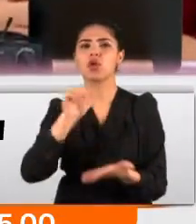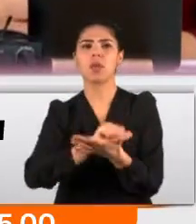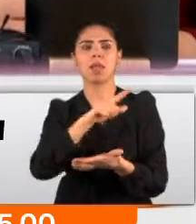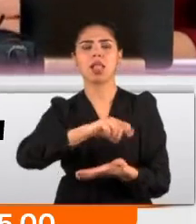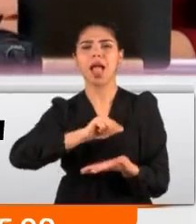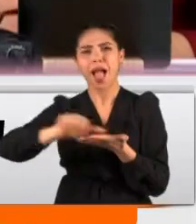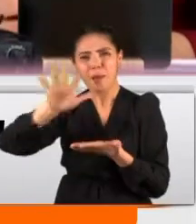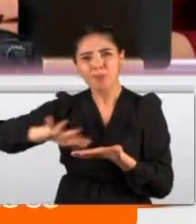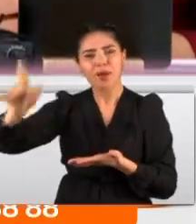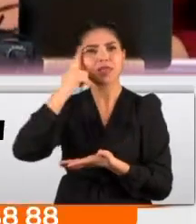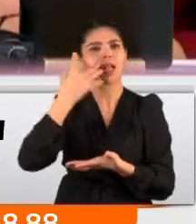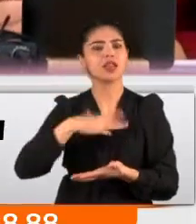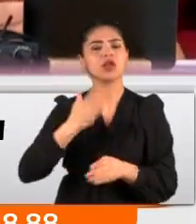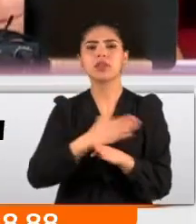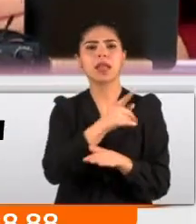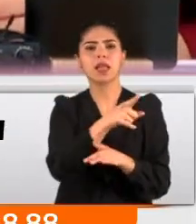tanısın istediniz.